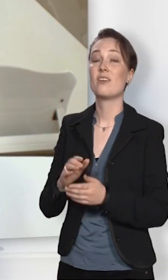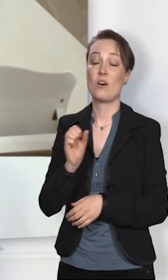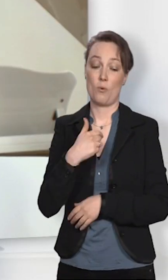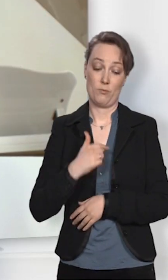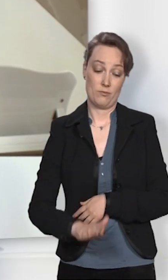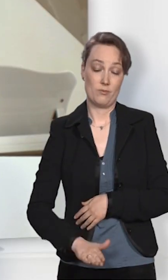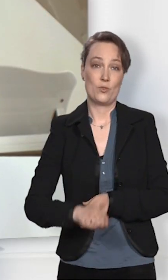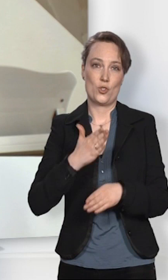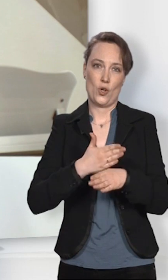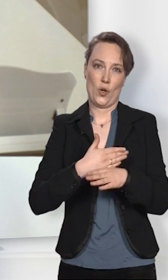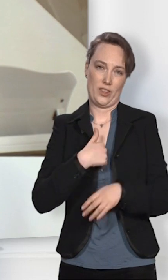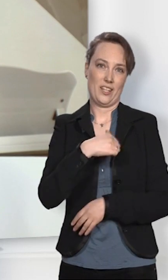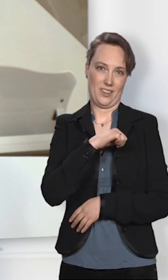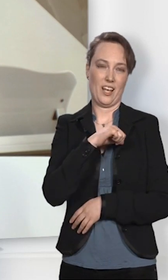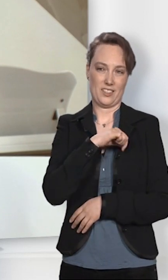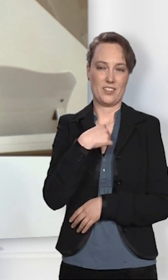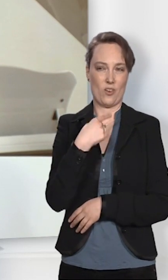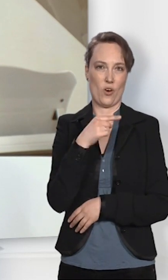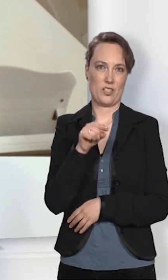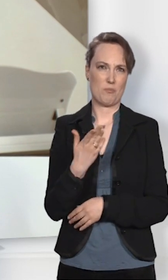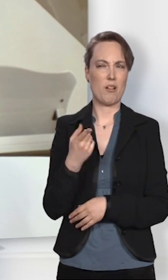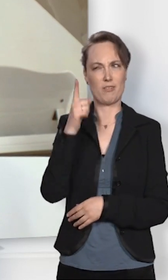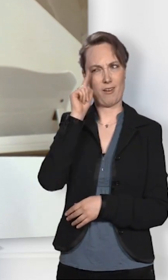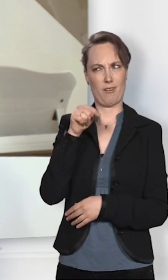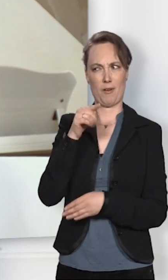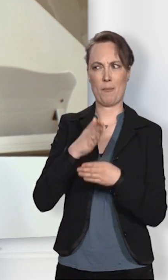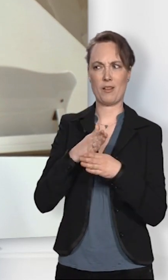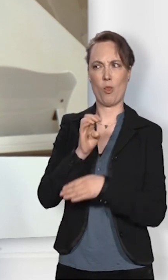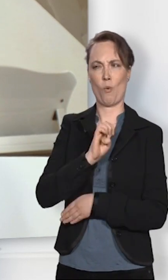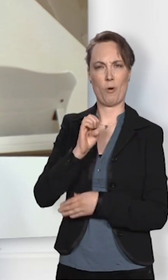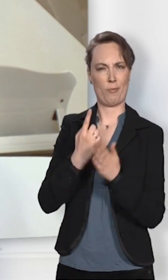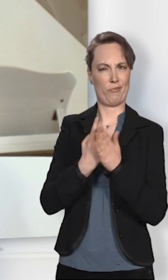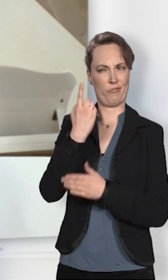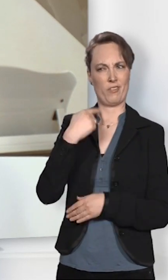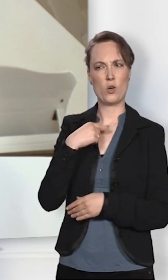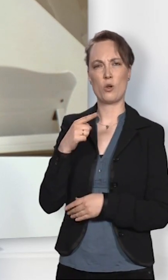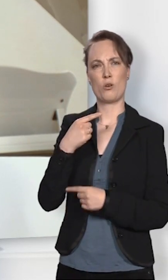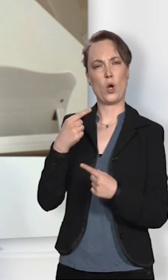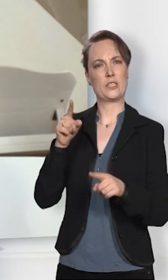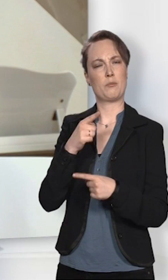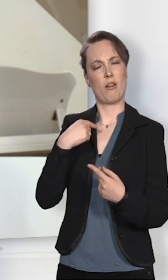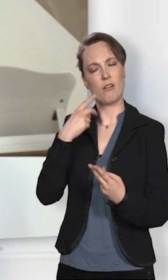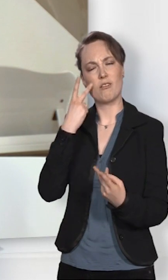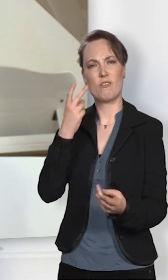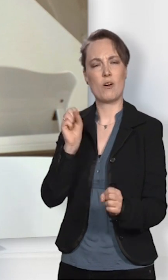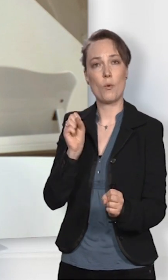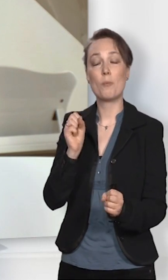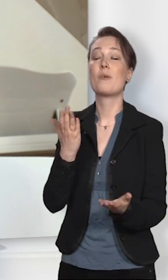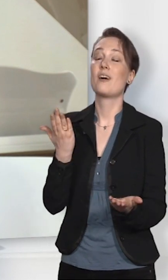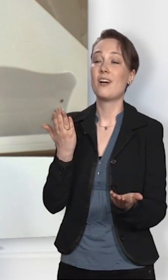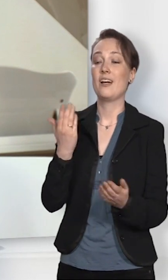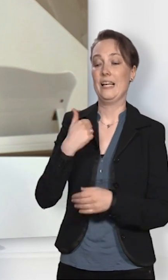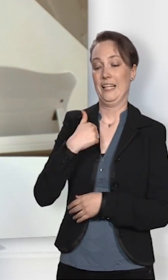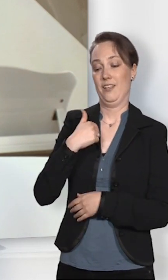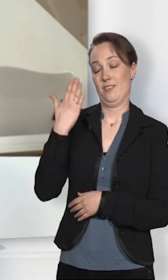hat. Das hört sich ein bisschen komisch an für einen normalen Mitteleuropäer, aber das ist in der Tat so. Es gab einen Soldatensender,